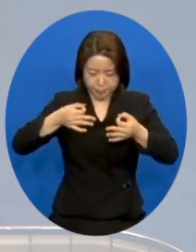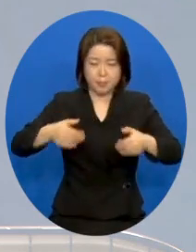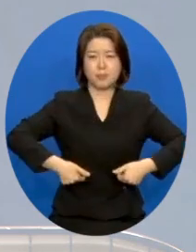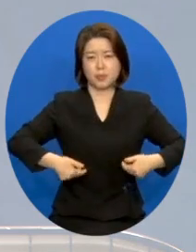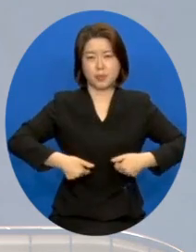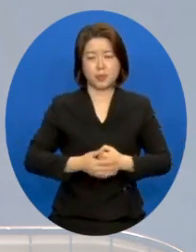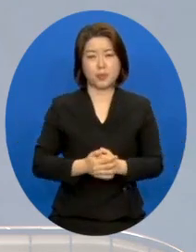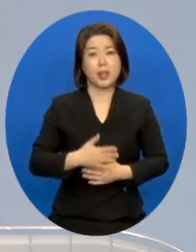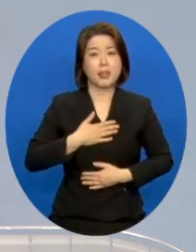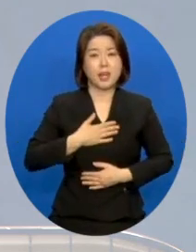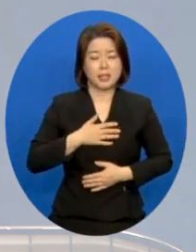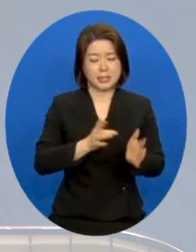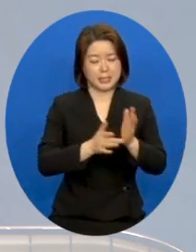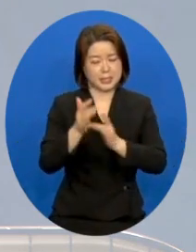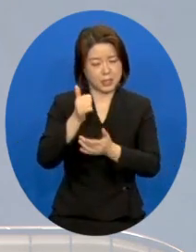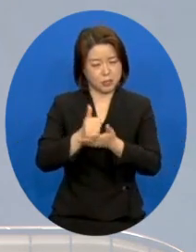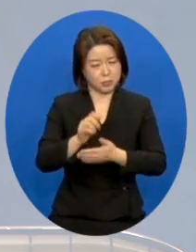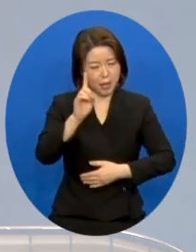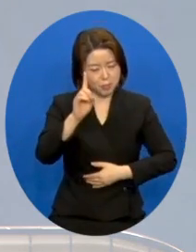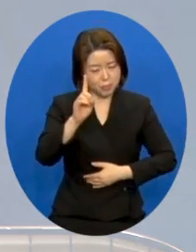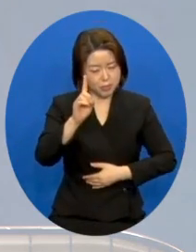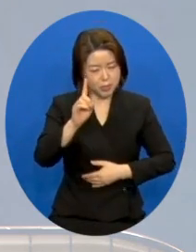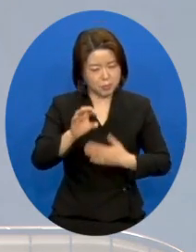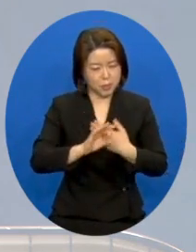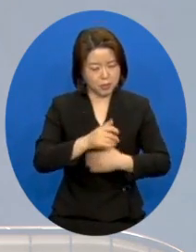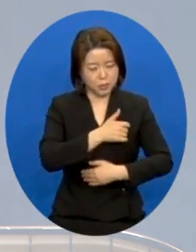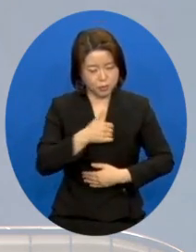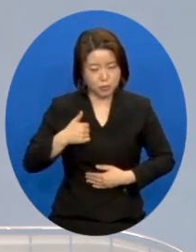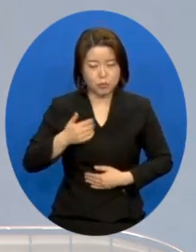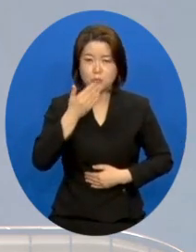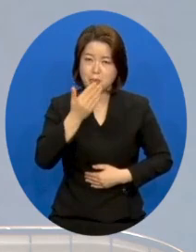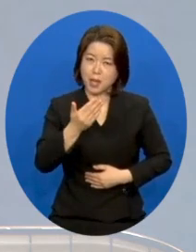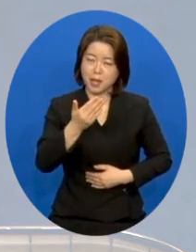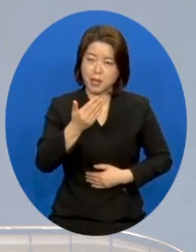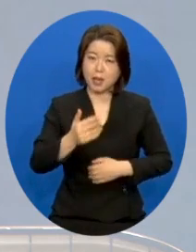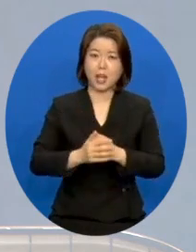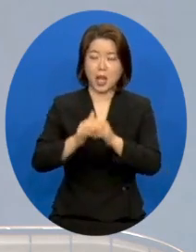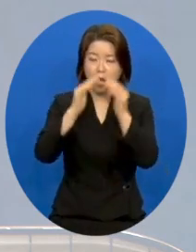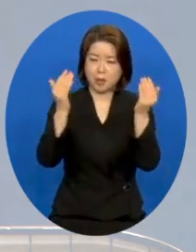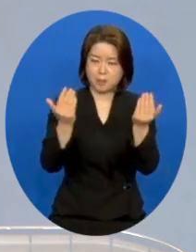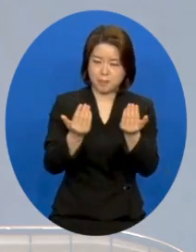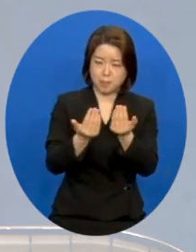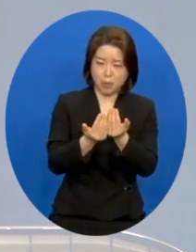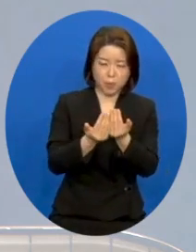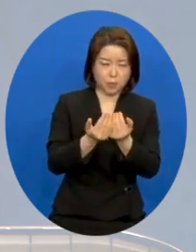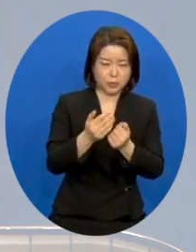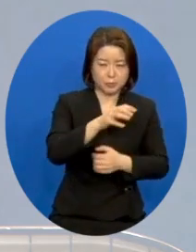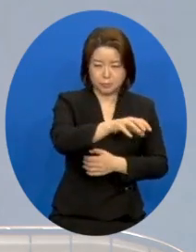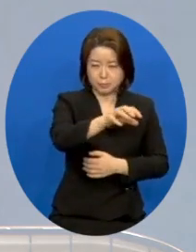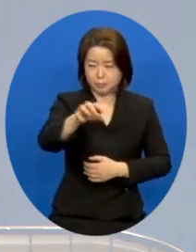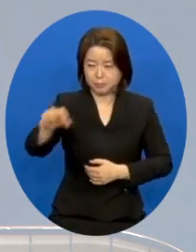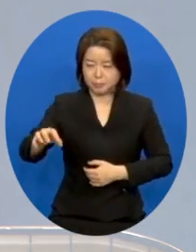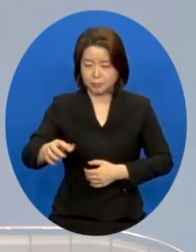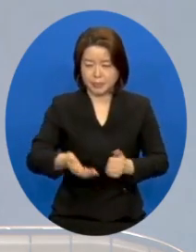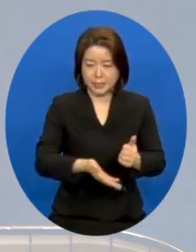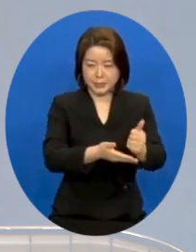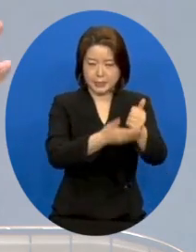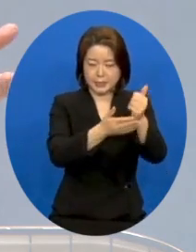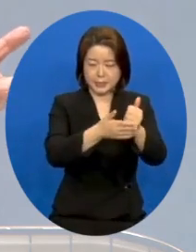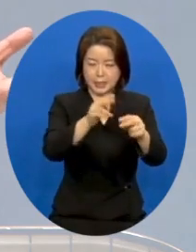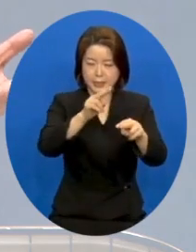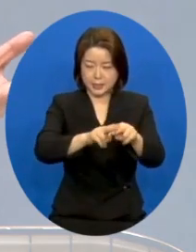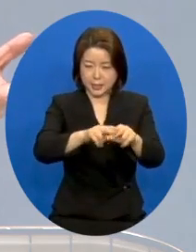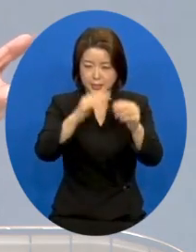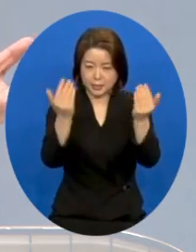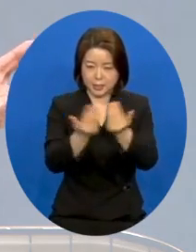예수님 한 분이면 정말 조카 모든 영의 칭찬 자리 다 다른 사람에게